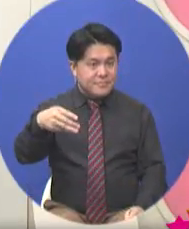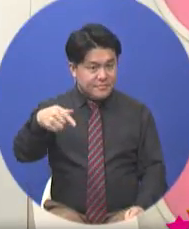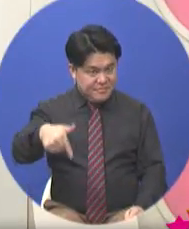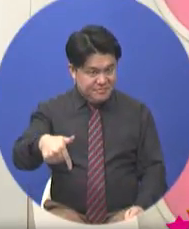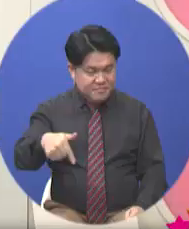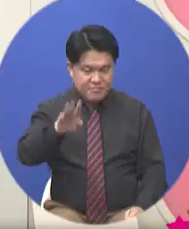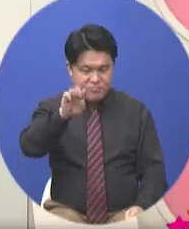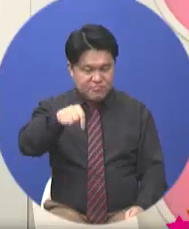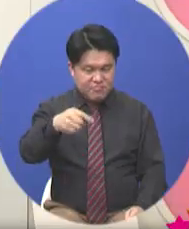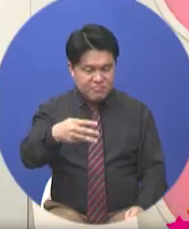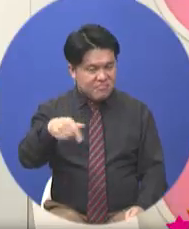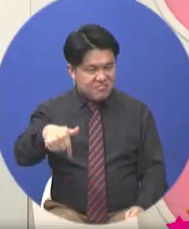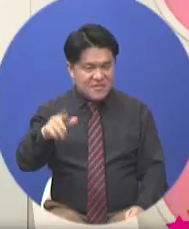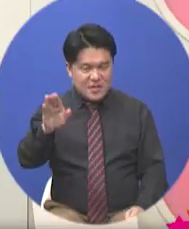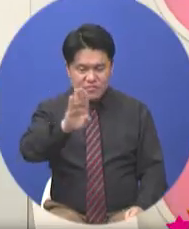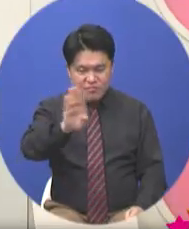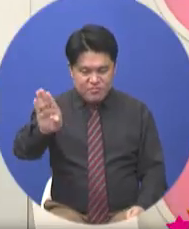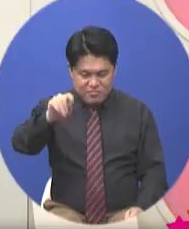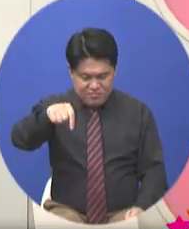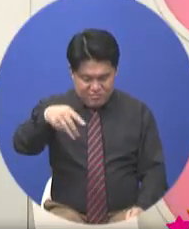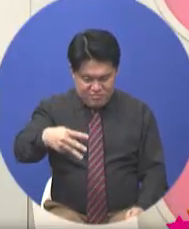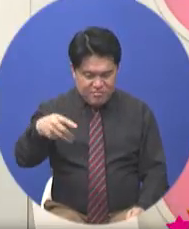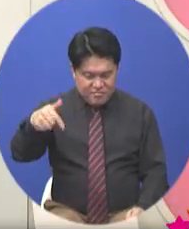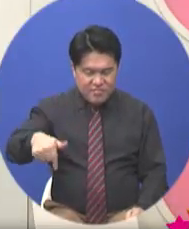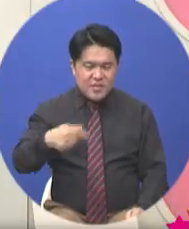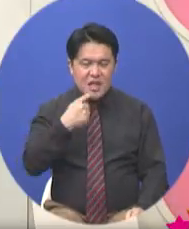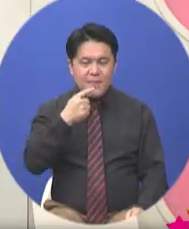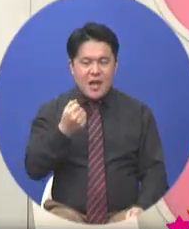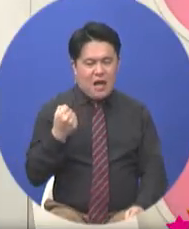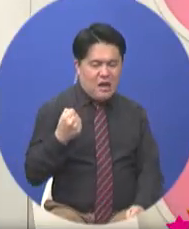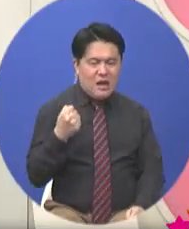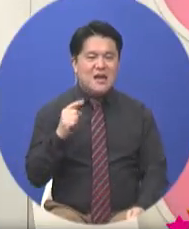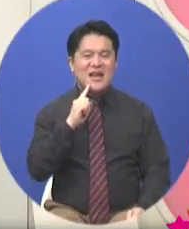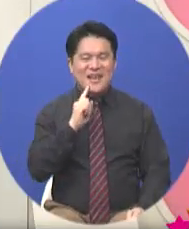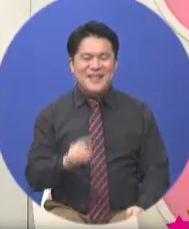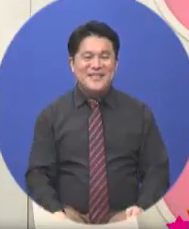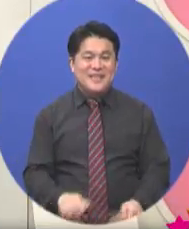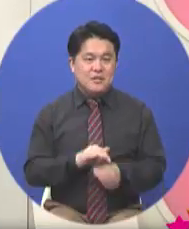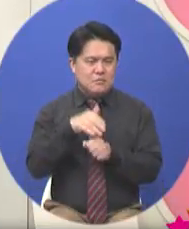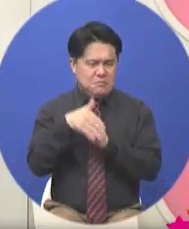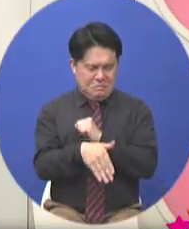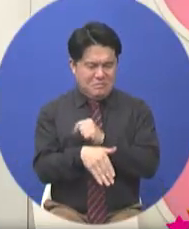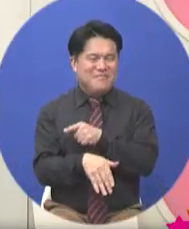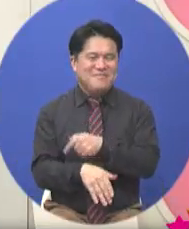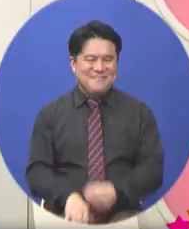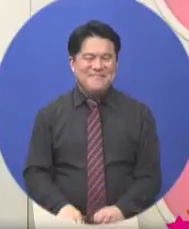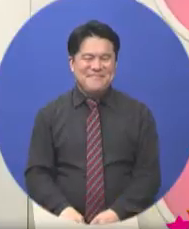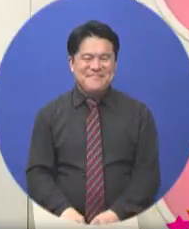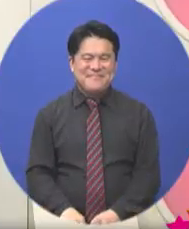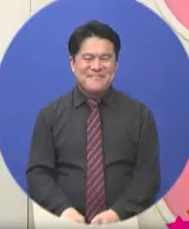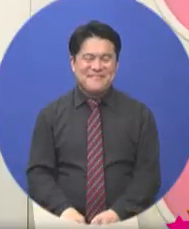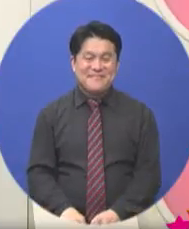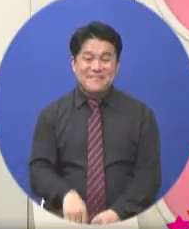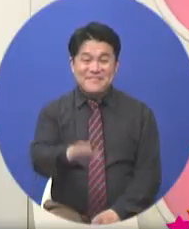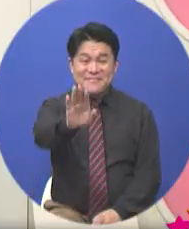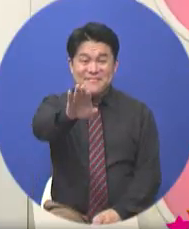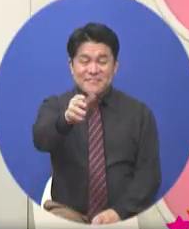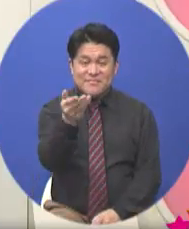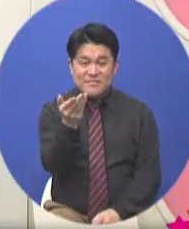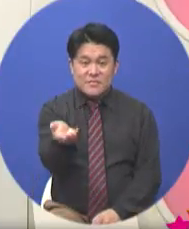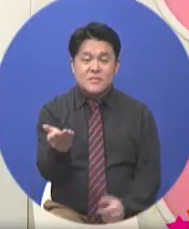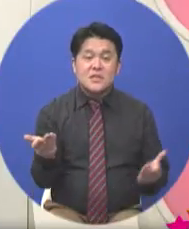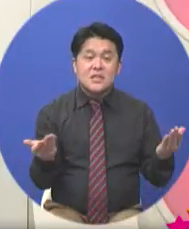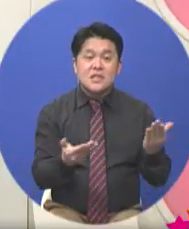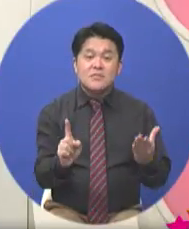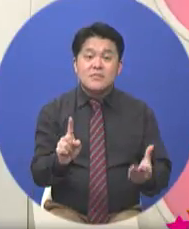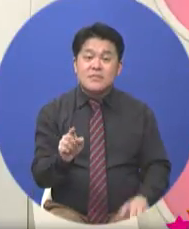입술. 그래요. 경상도 발음이라 붉은 입술이 됐지요. 그러게요. 네. 우리 김윤구님은 어떤